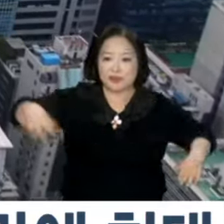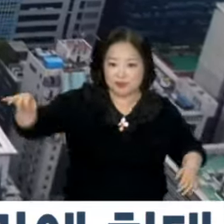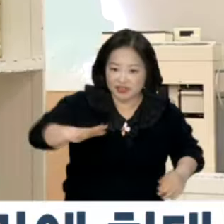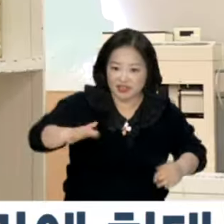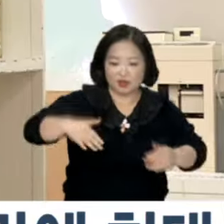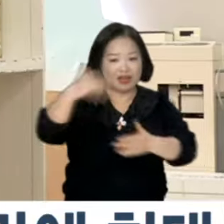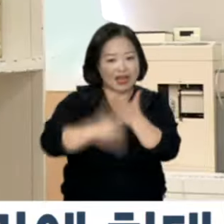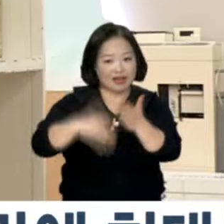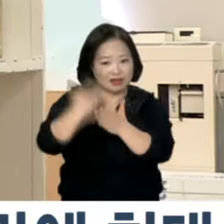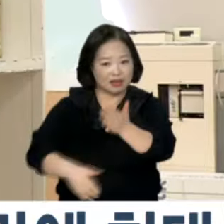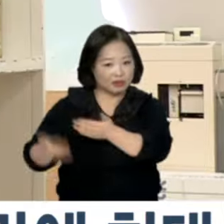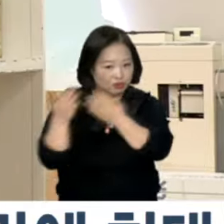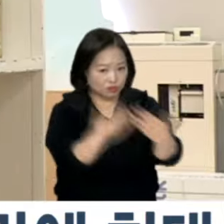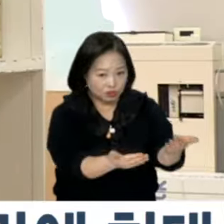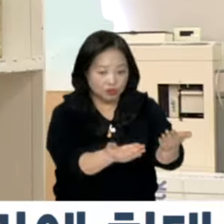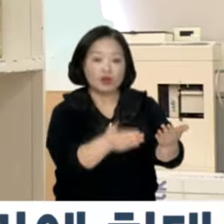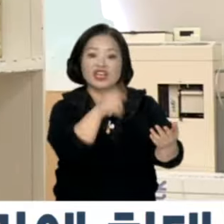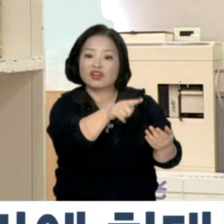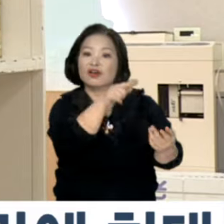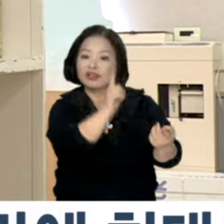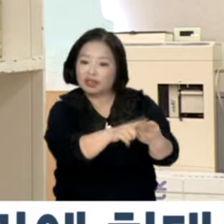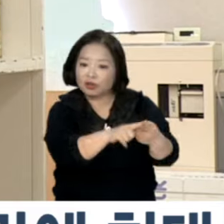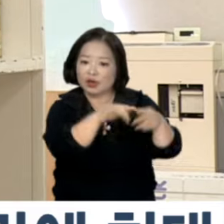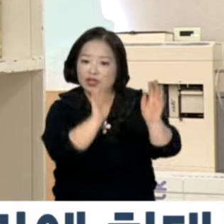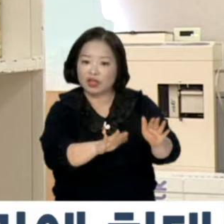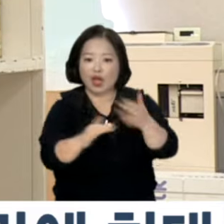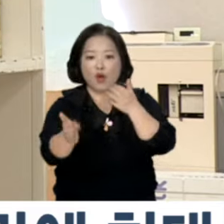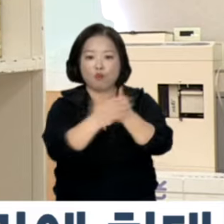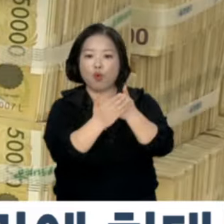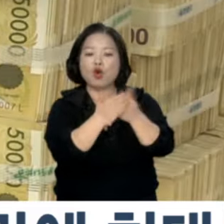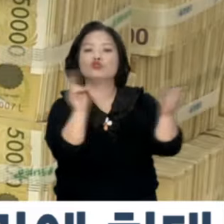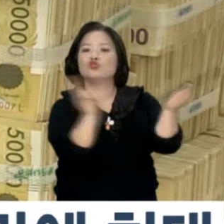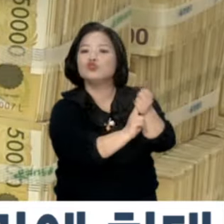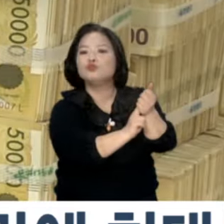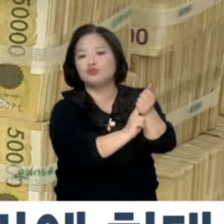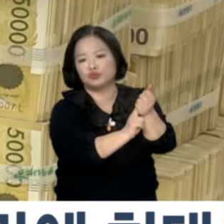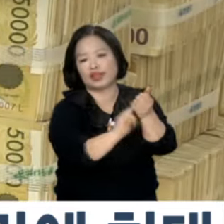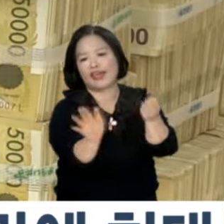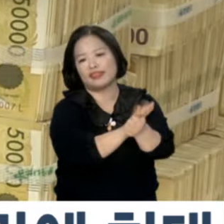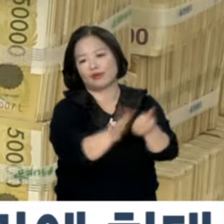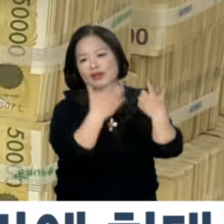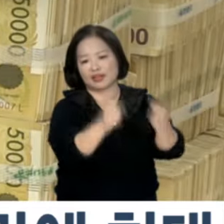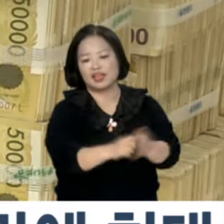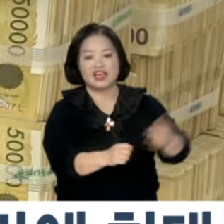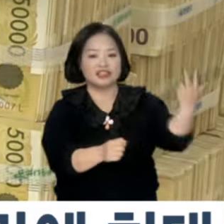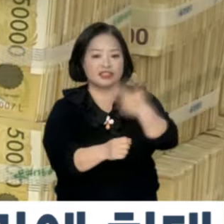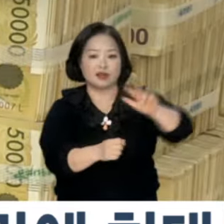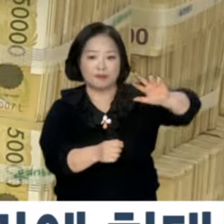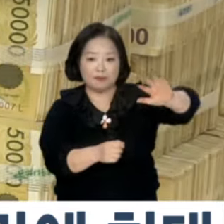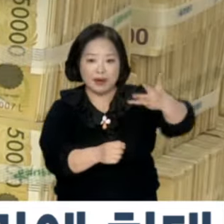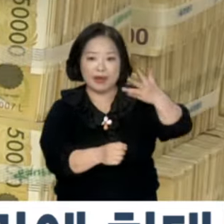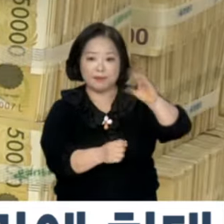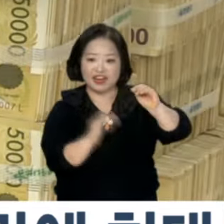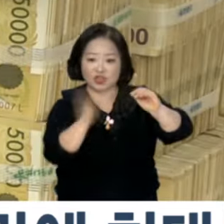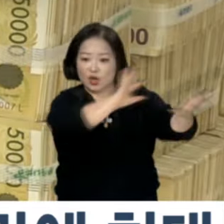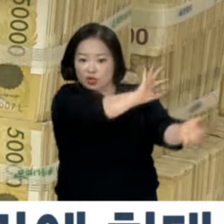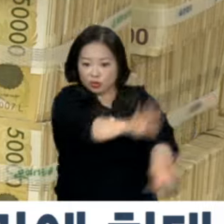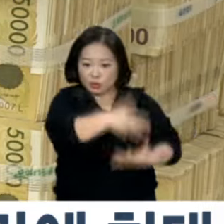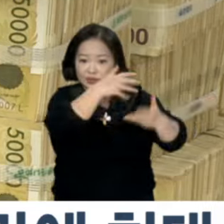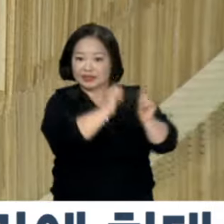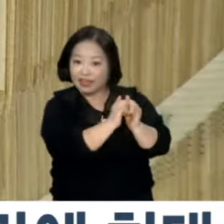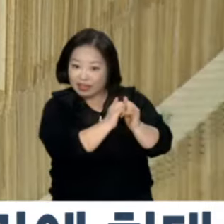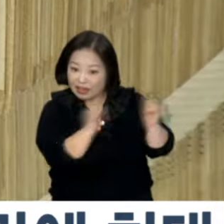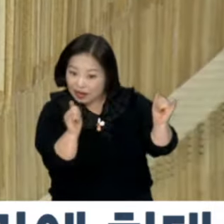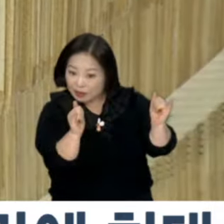면제하거나 깎아주는 식의 재정 지원으로 숨은 보조금으로 불립니다. 올해 연소득 7,800만 원 이상 고소득자가 받는